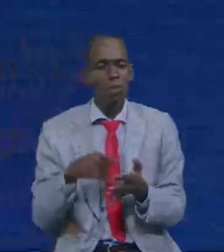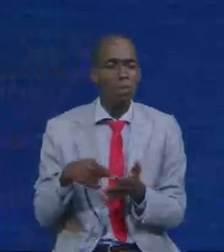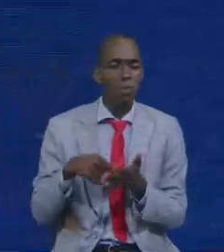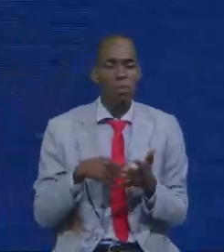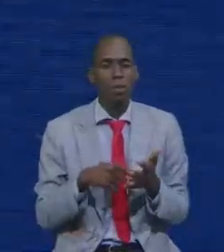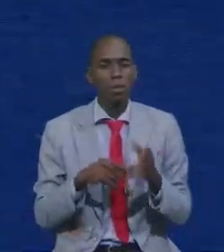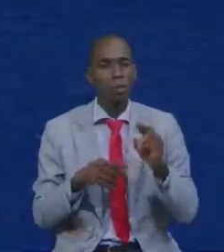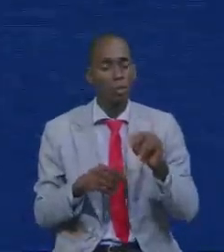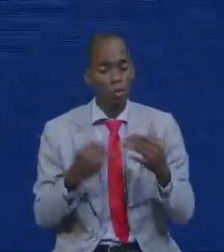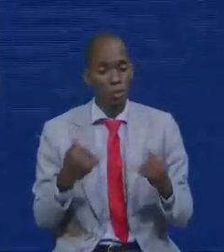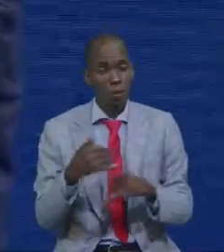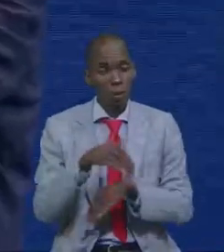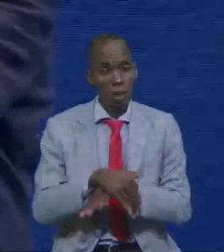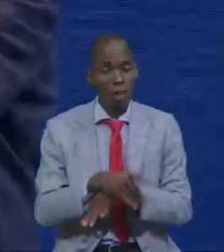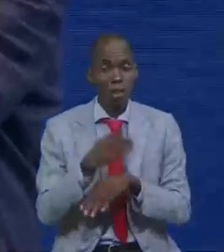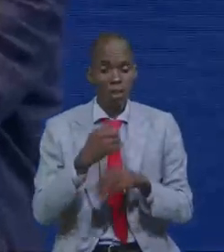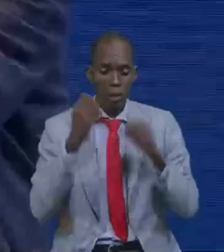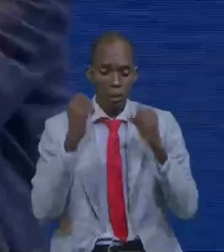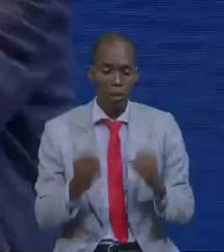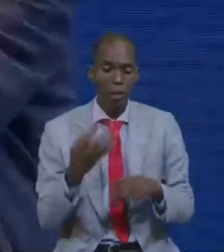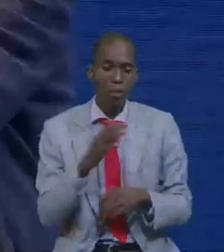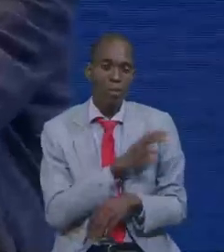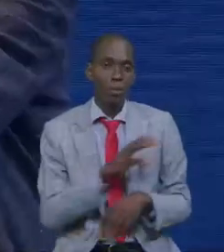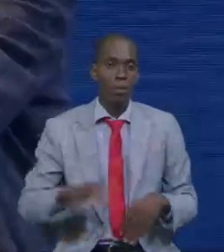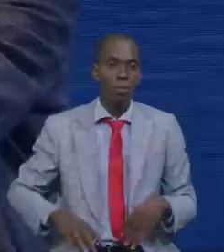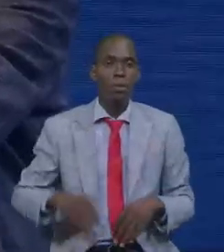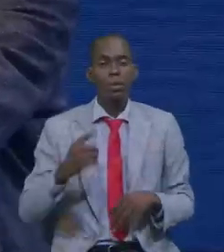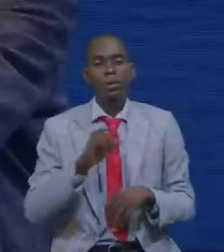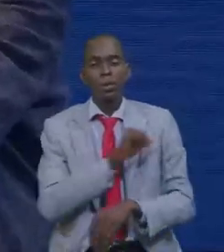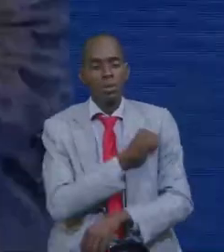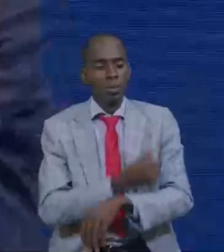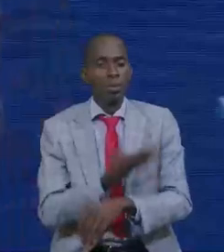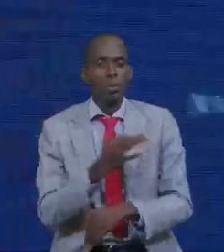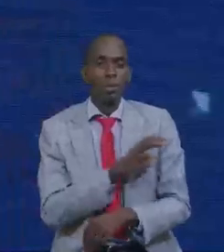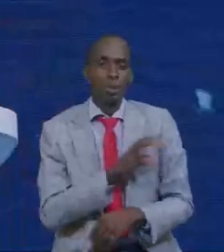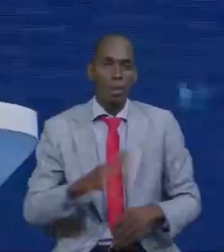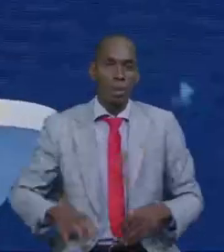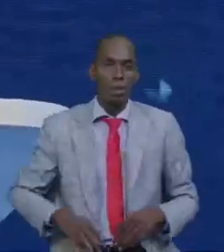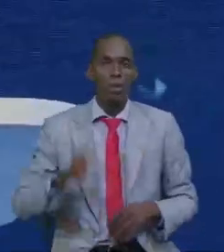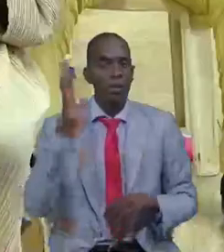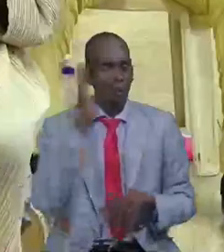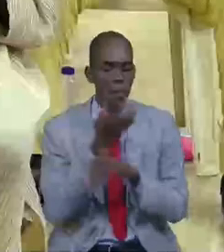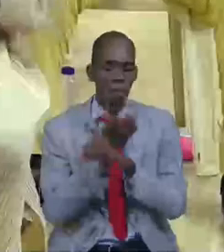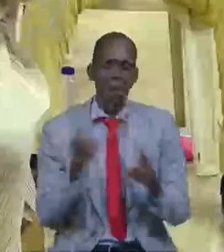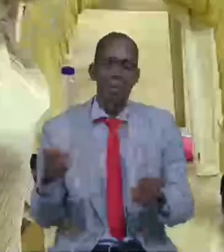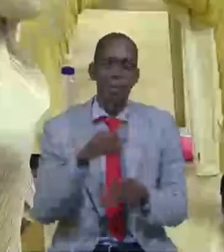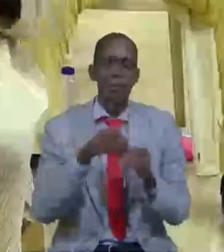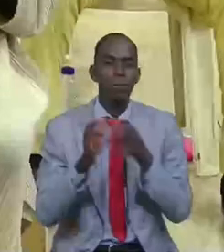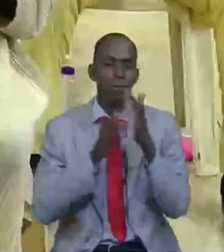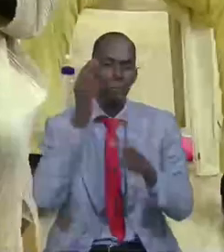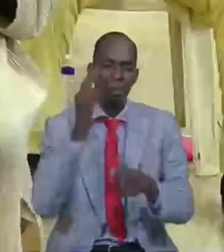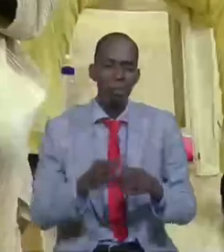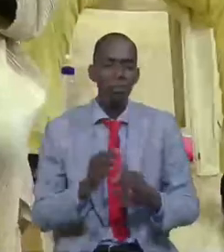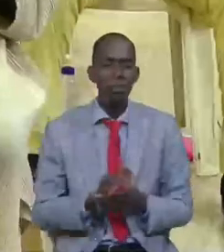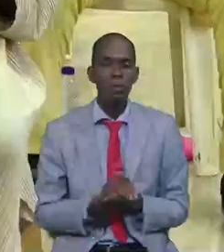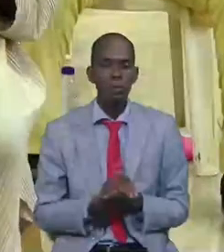Ce soir, la puissance de Christ, l'autorité de Christ va te délivrer. Est-ce que je